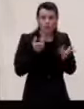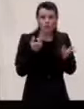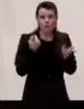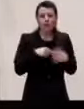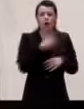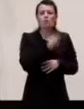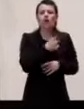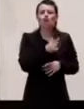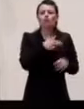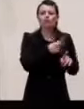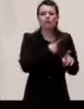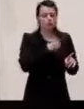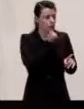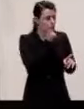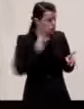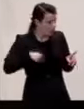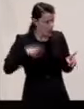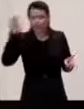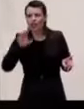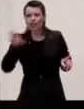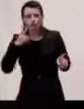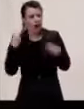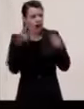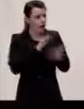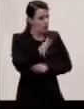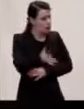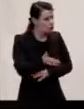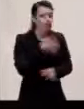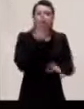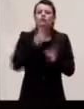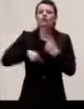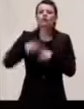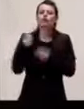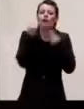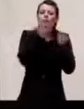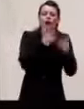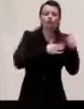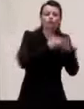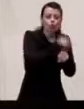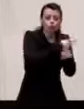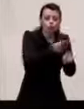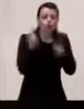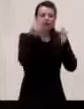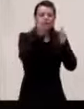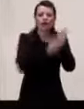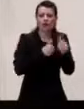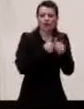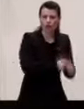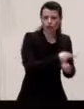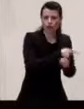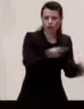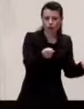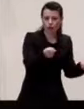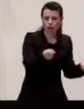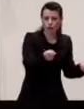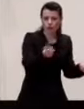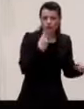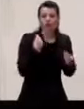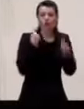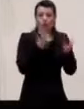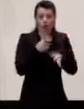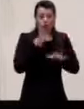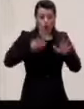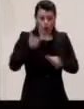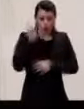Ma non dalla regione, cioè, voglio dire, noi diamo delle indicazioni alle strutture, le diamo lì, le diamo l'8 marzo, le diamo